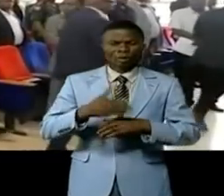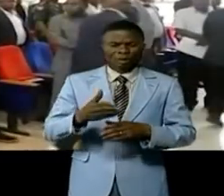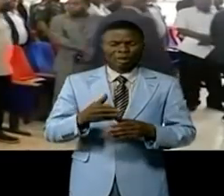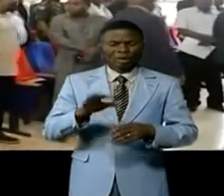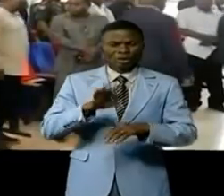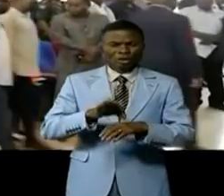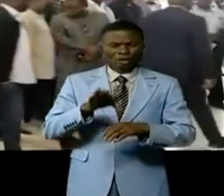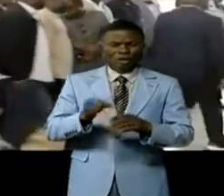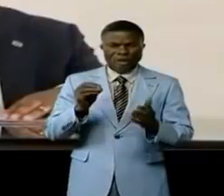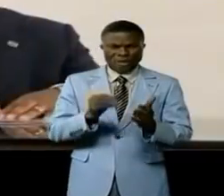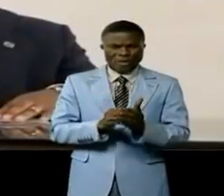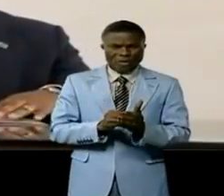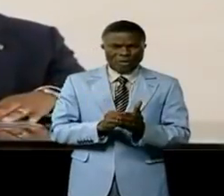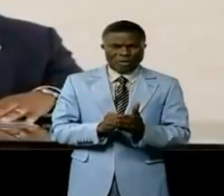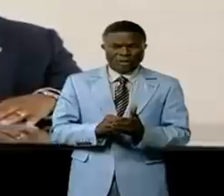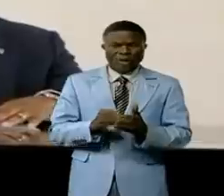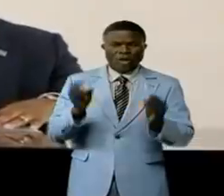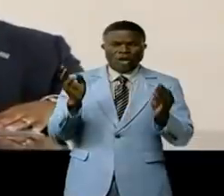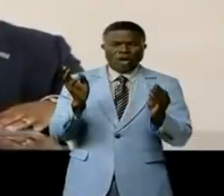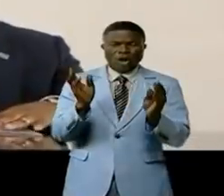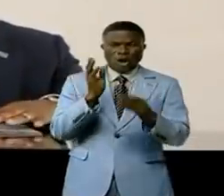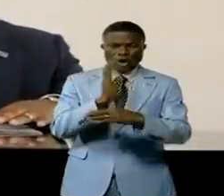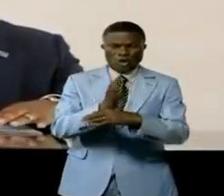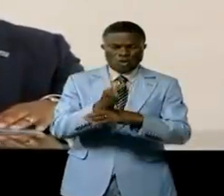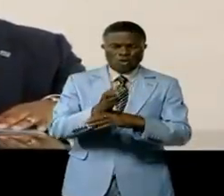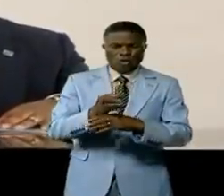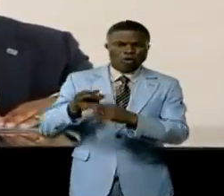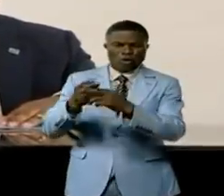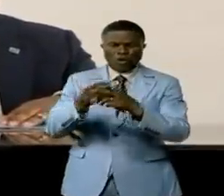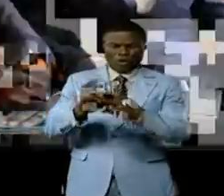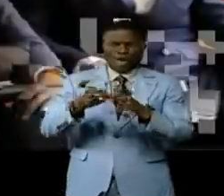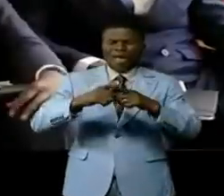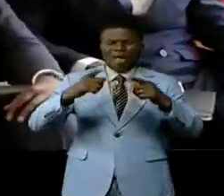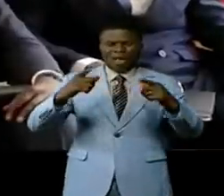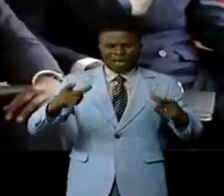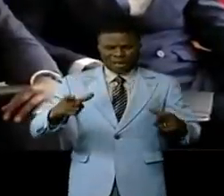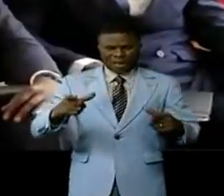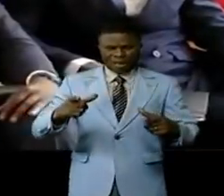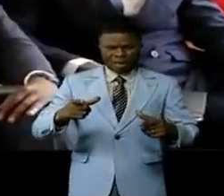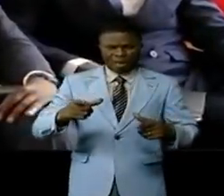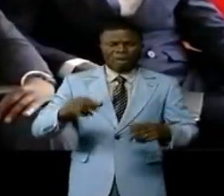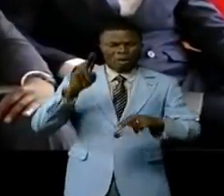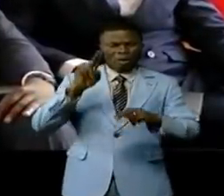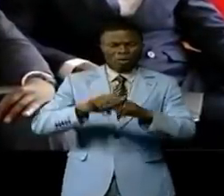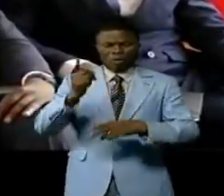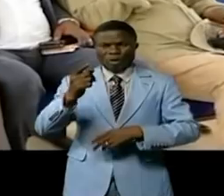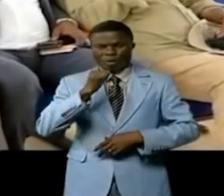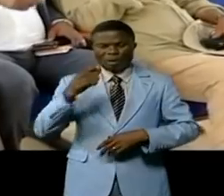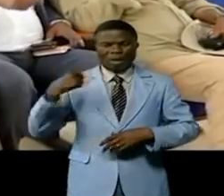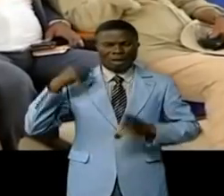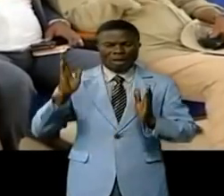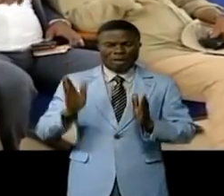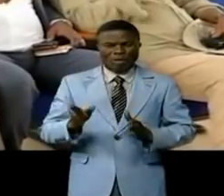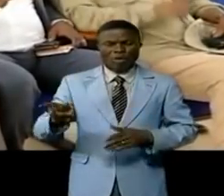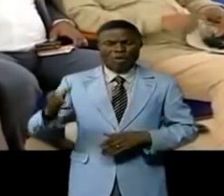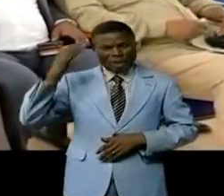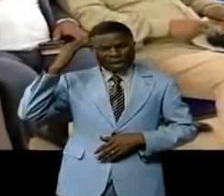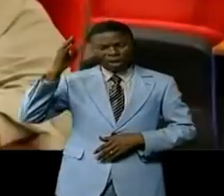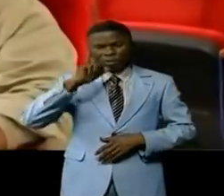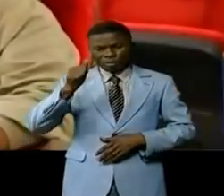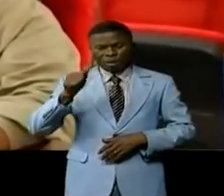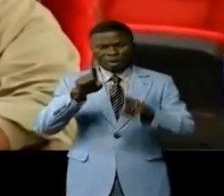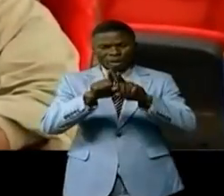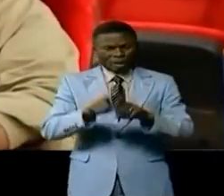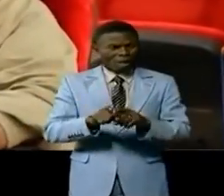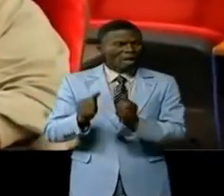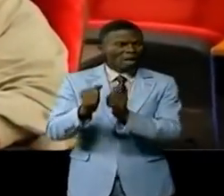d'avoir un conseil de sécurité élargi parce qu'on n'était pas seulement avec le gouverneur ici de l'Équateur, mais on